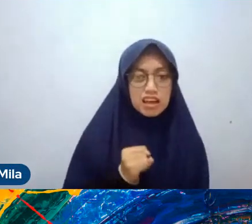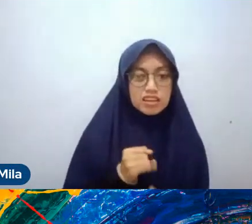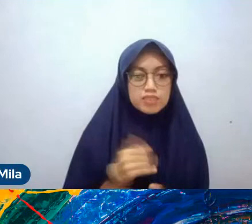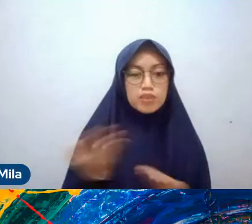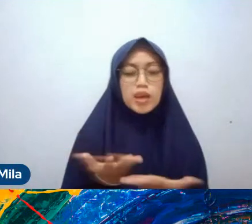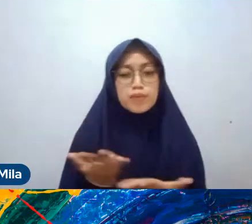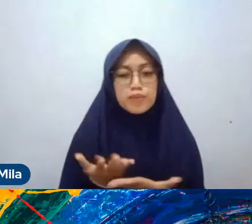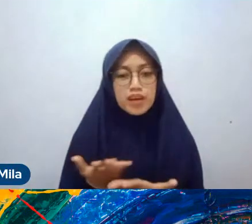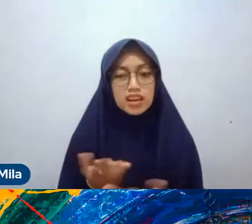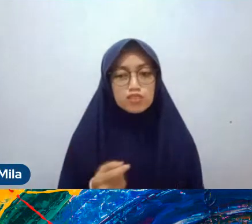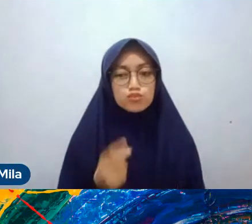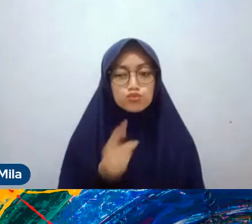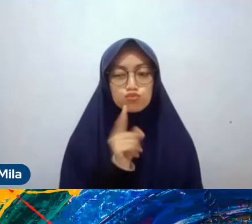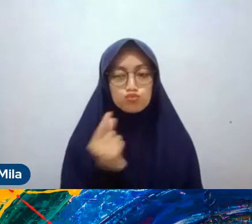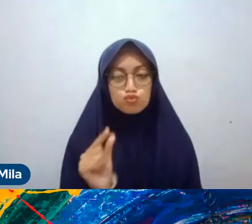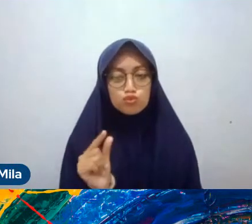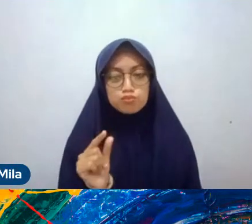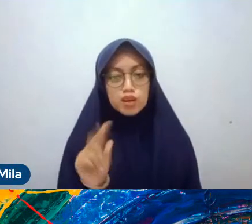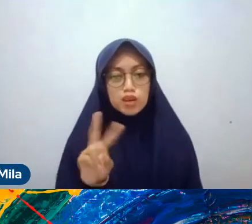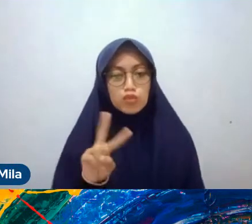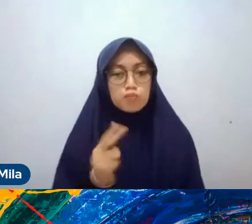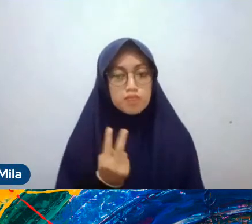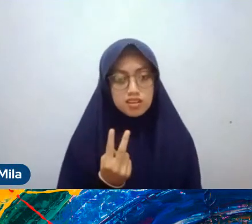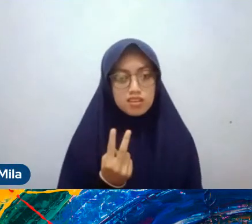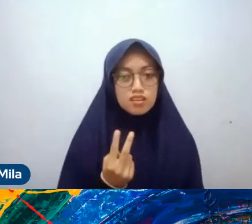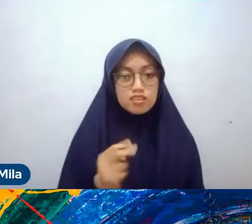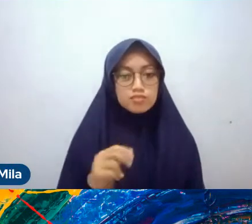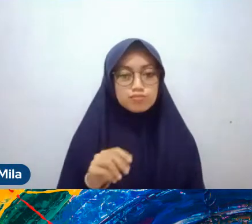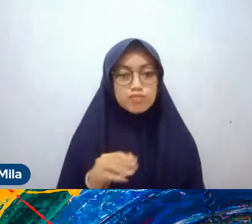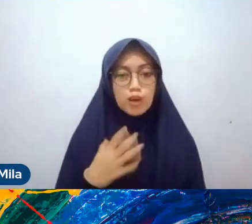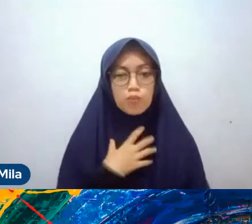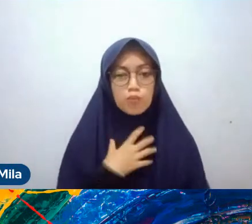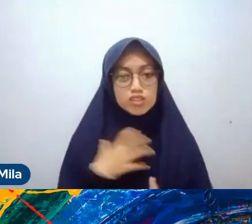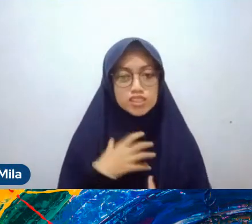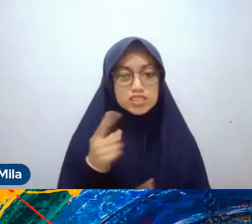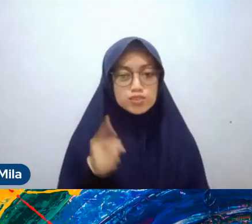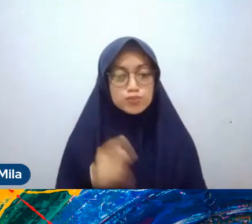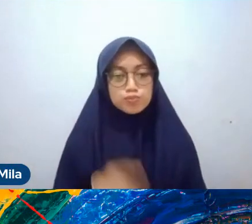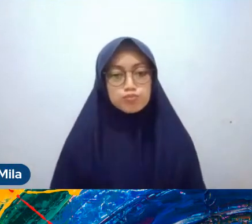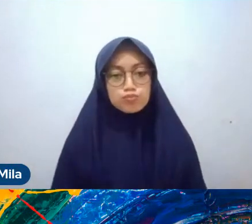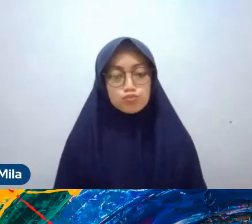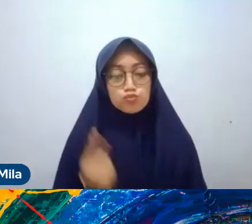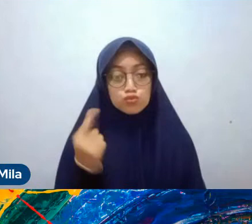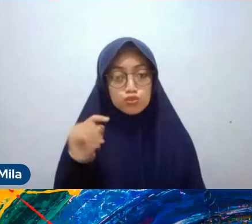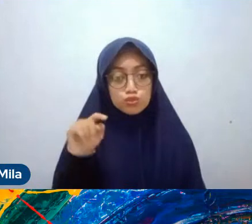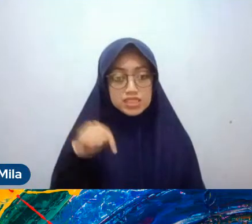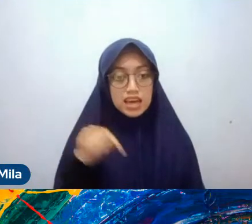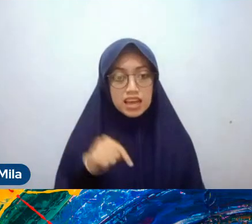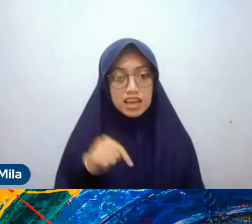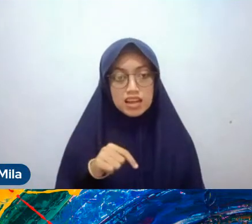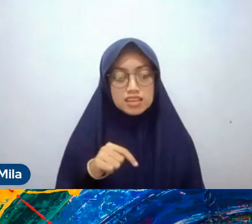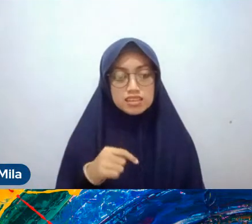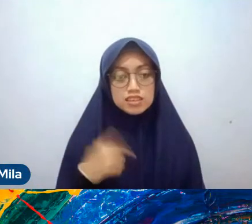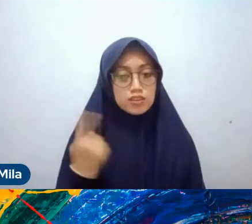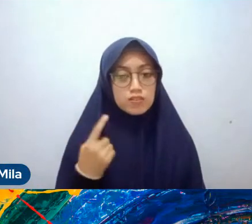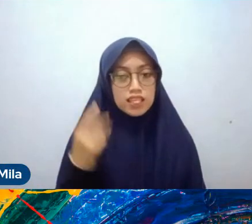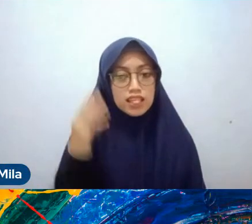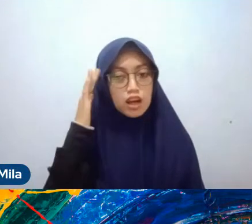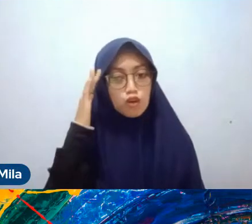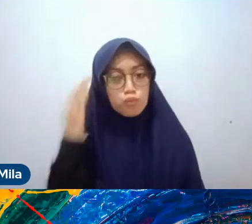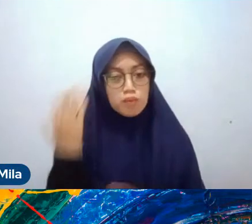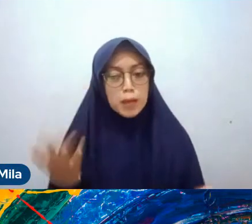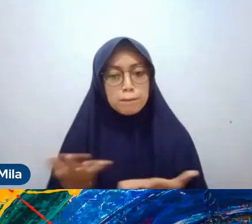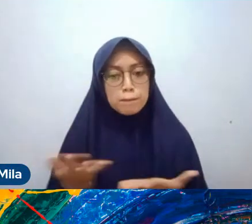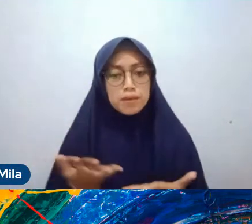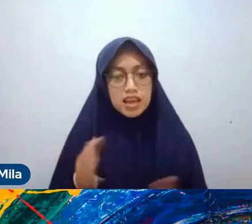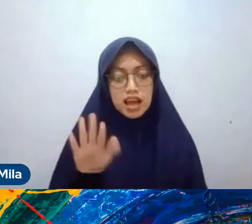itu bisa mengendalikan emosinya. Nah, pada sesi ini kita akan tahu bagaimana sih caranya agar anak